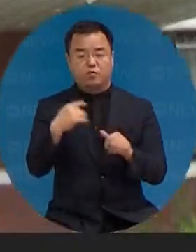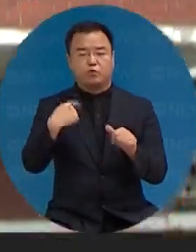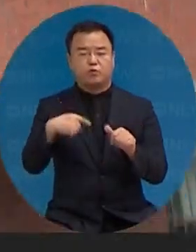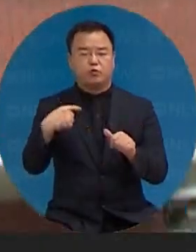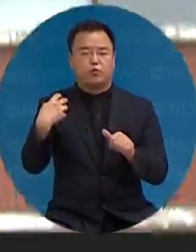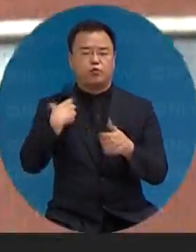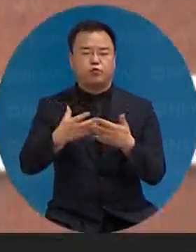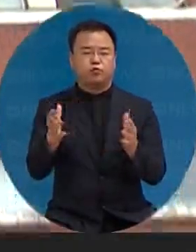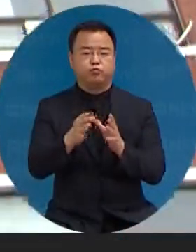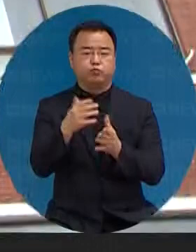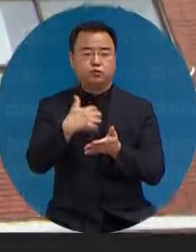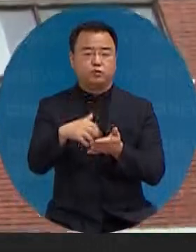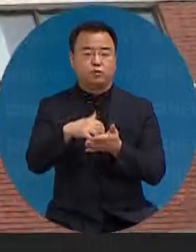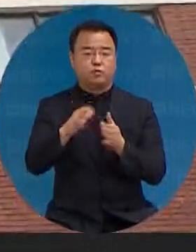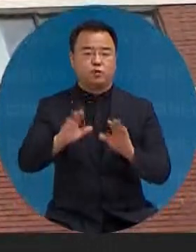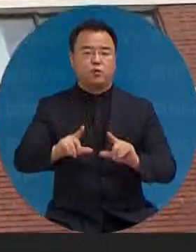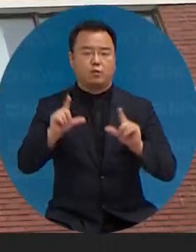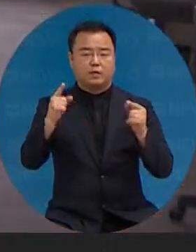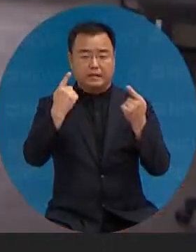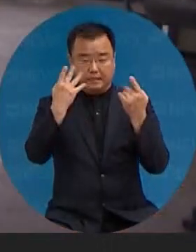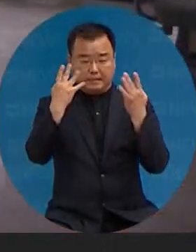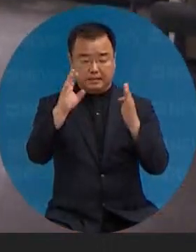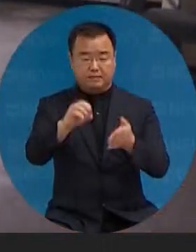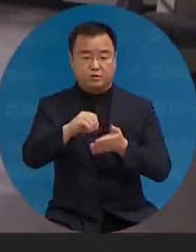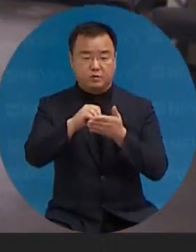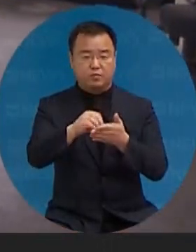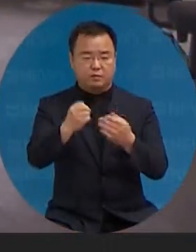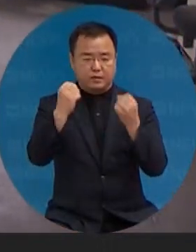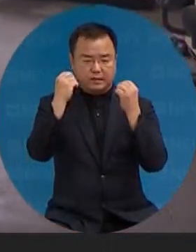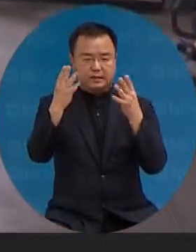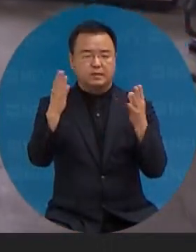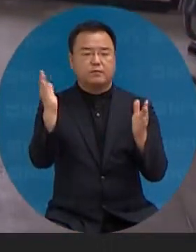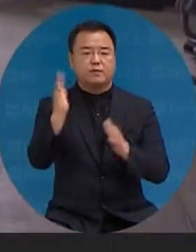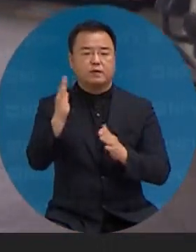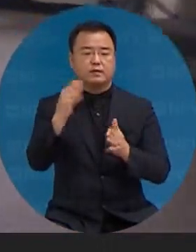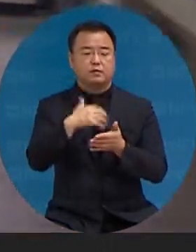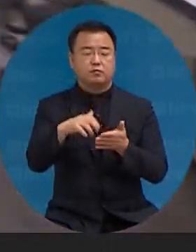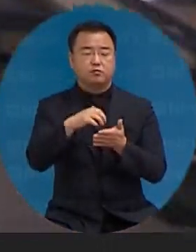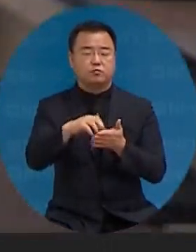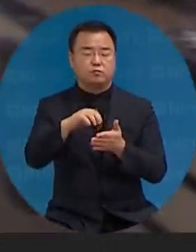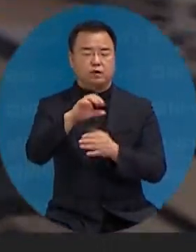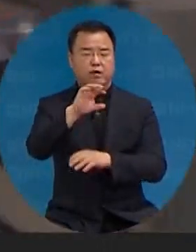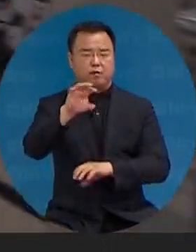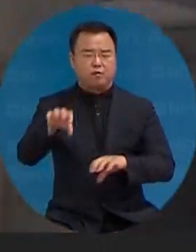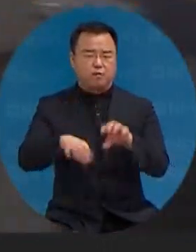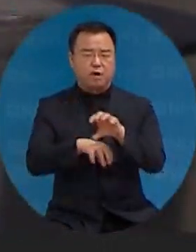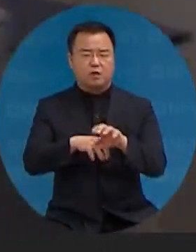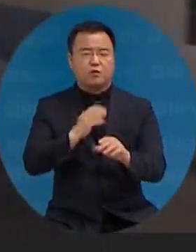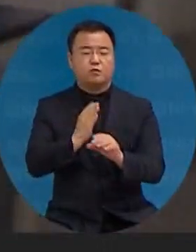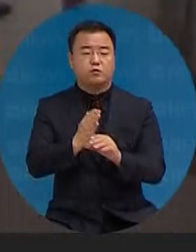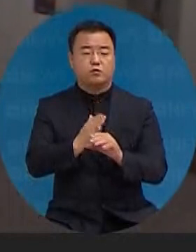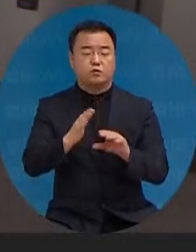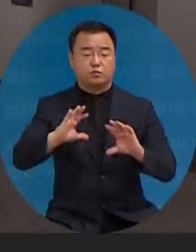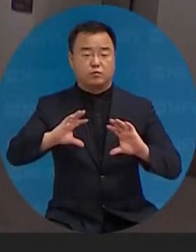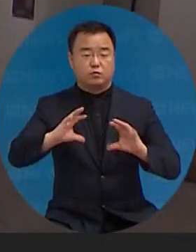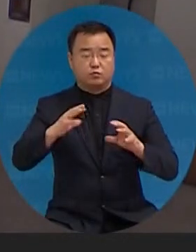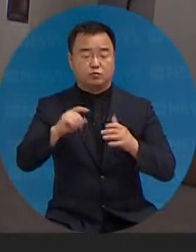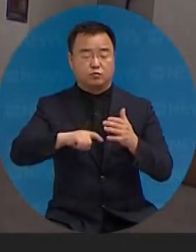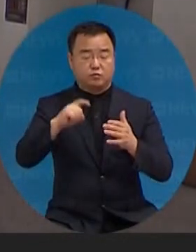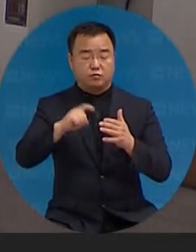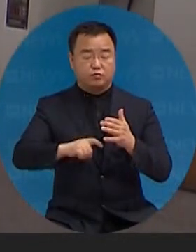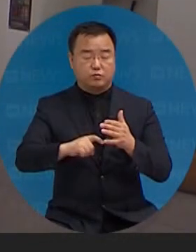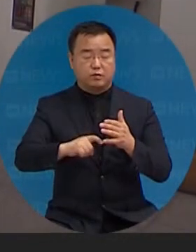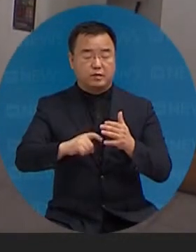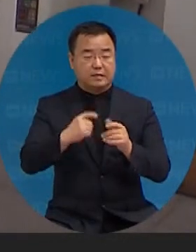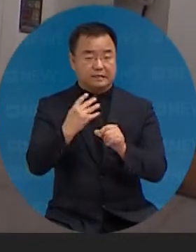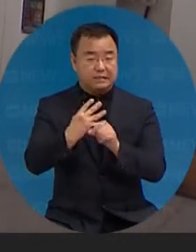대로라면 올해 대입 청원과 신입생 수가 역전 하면서 4년 뒤엔 국내 대학의 25% 가 정원의 채울 수